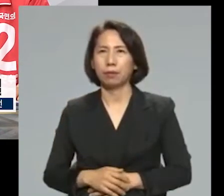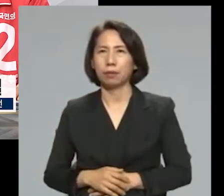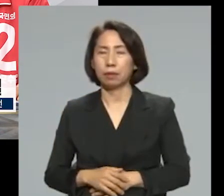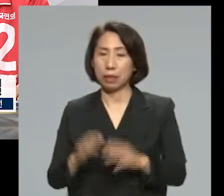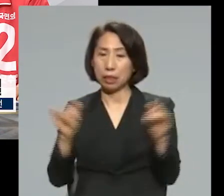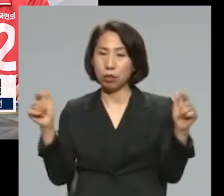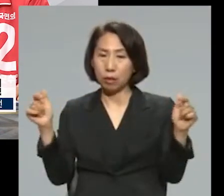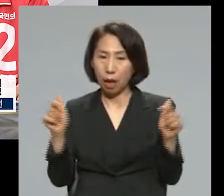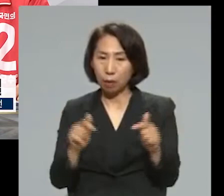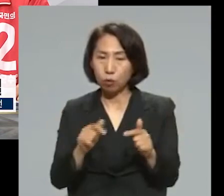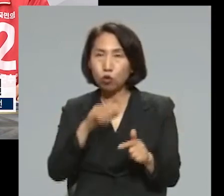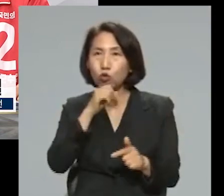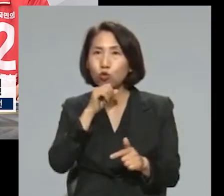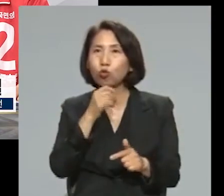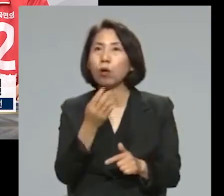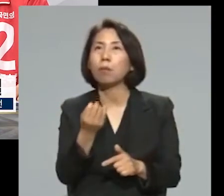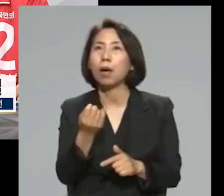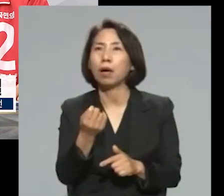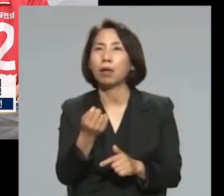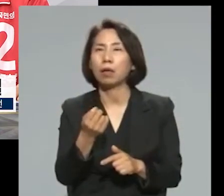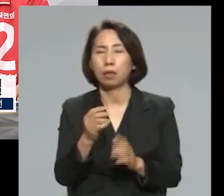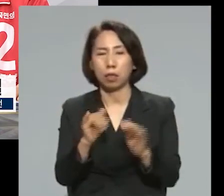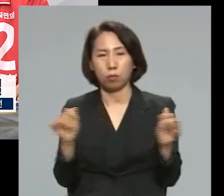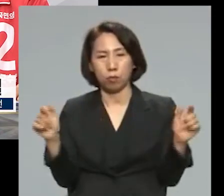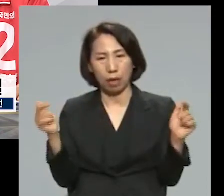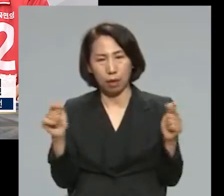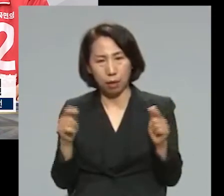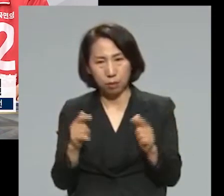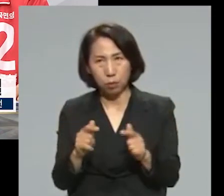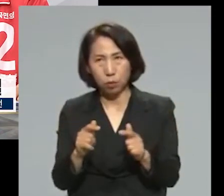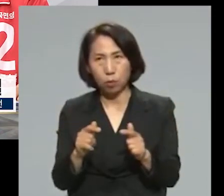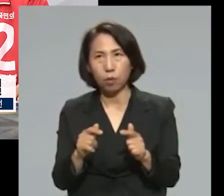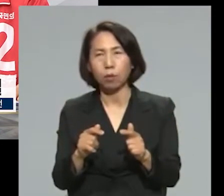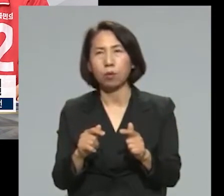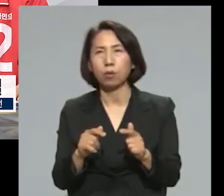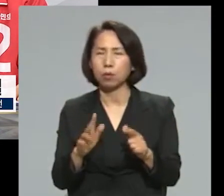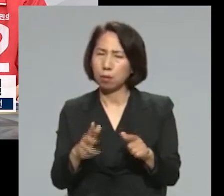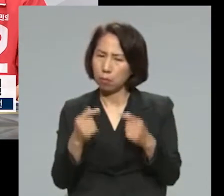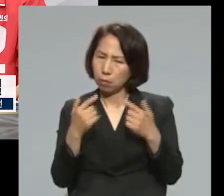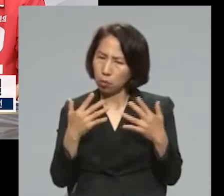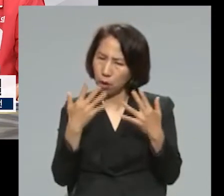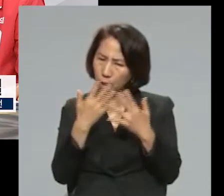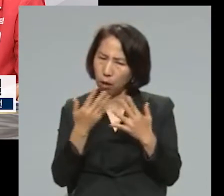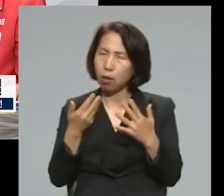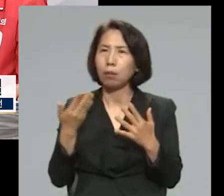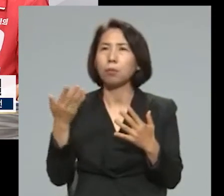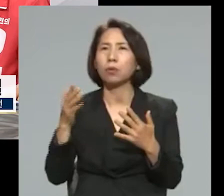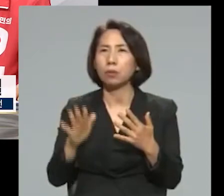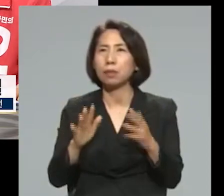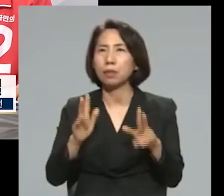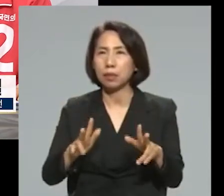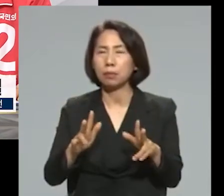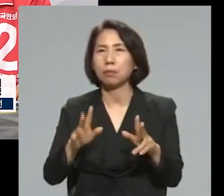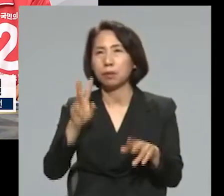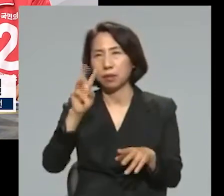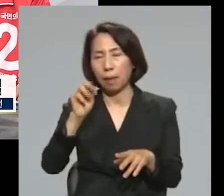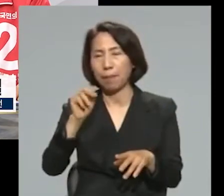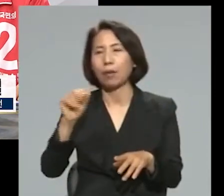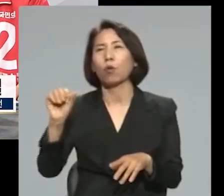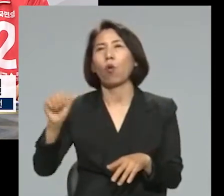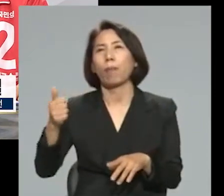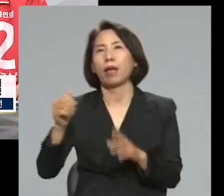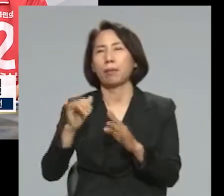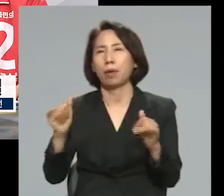인구 감소는 몇 명이 되는지요? 인구 감소는 현재는 정확한 수치는 계산하지 못해도 현재 인구는 3만 500명입니다.